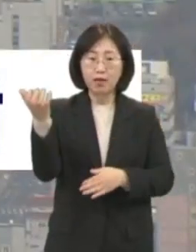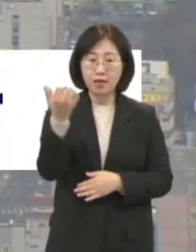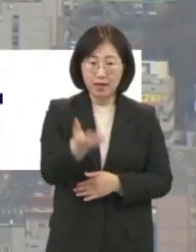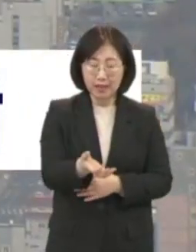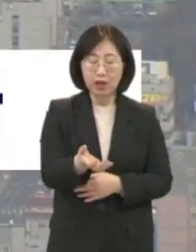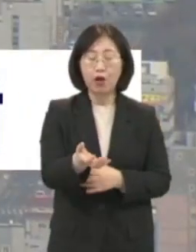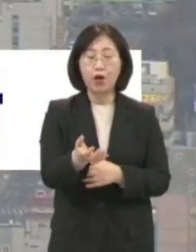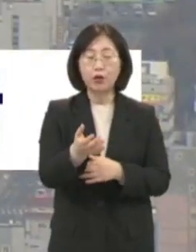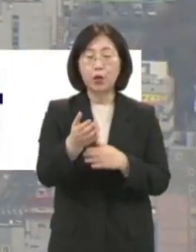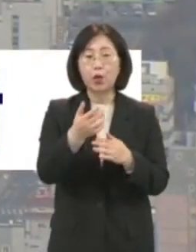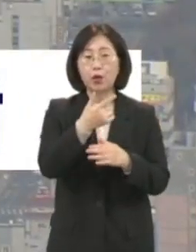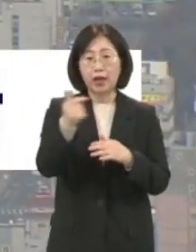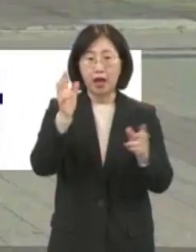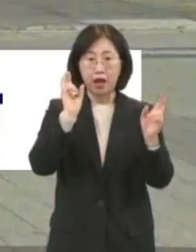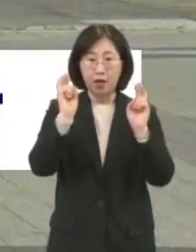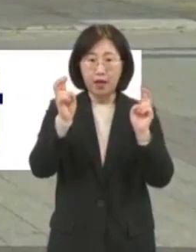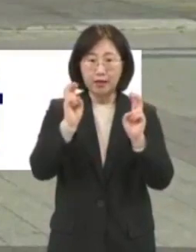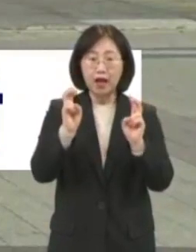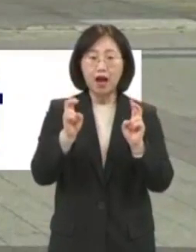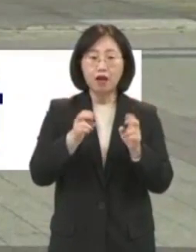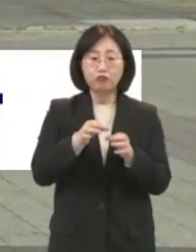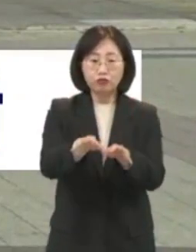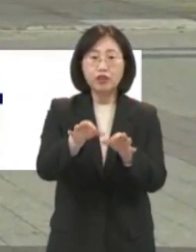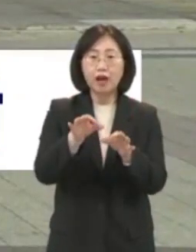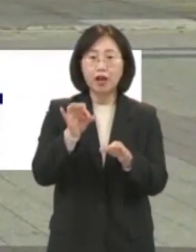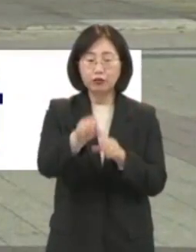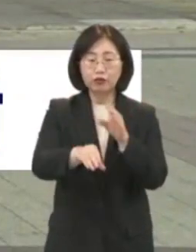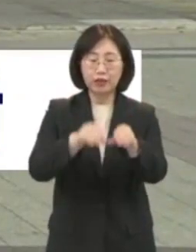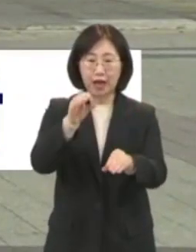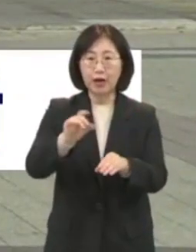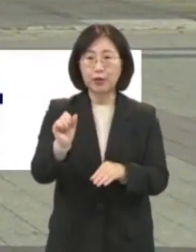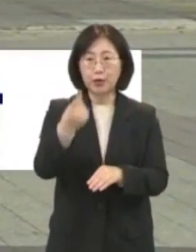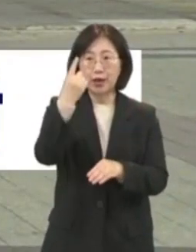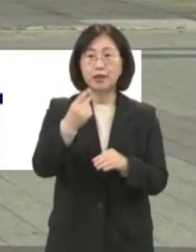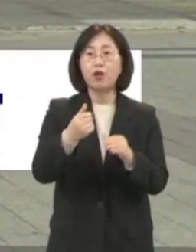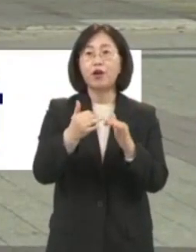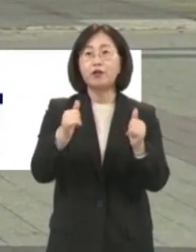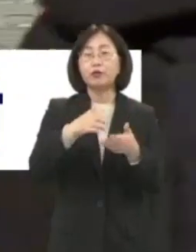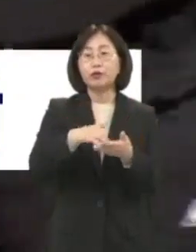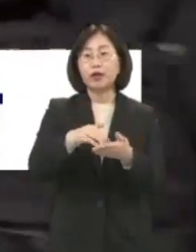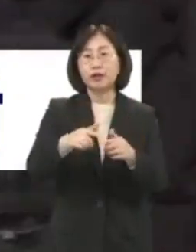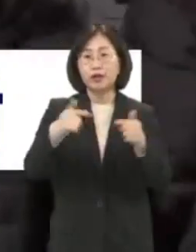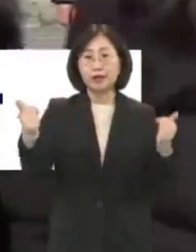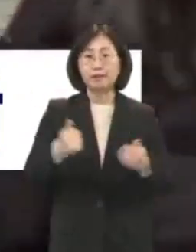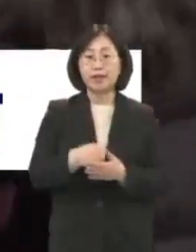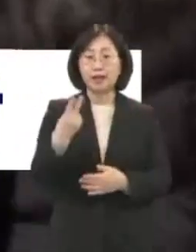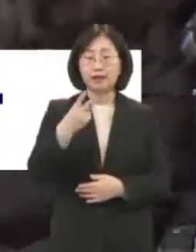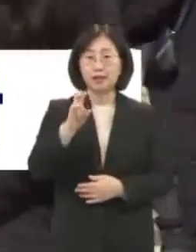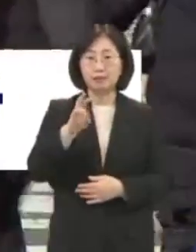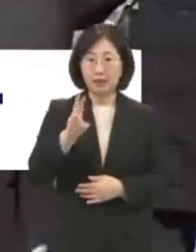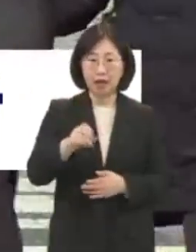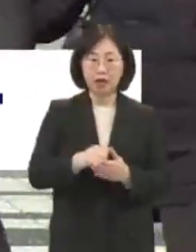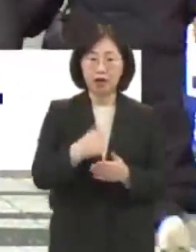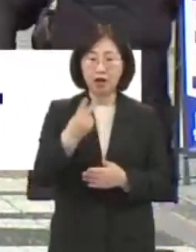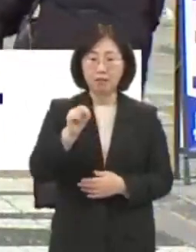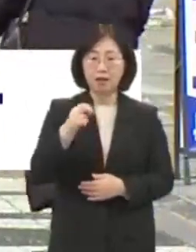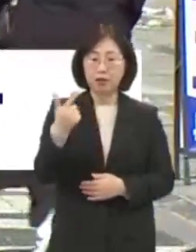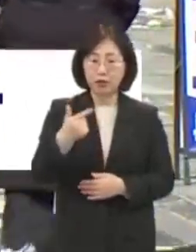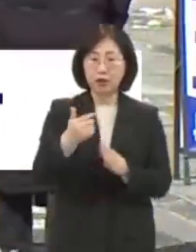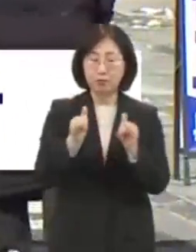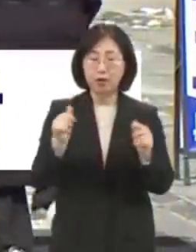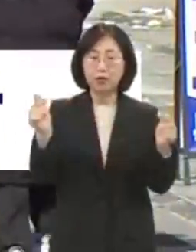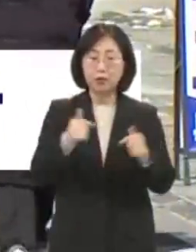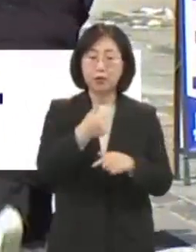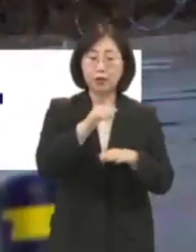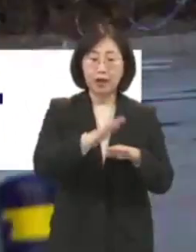증가한 것으로 나타났습니다 통계청 자료에 따르면 지방도시 인구는 2014년 대비 26,000 여명이 줄었고